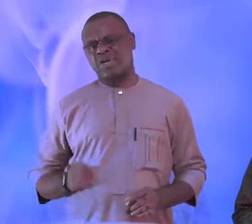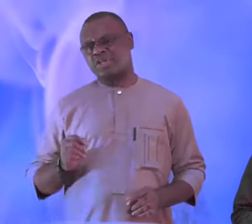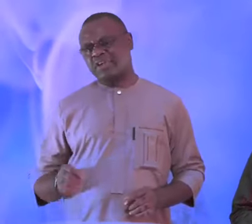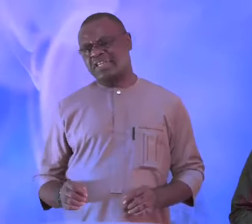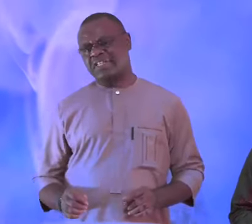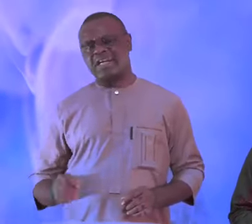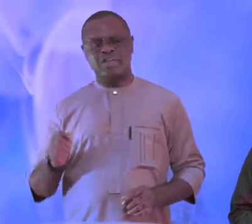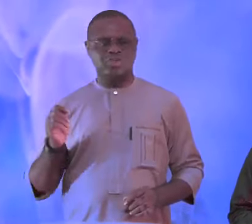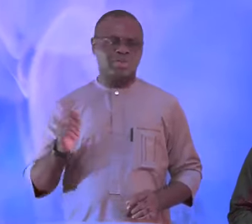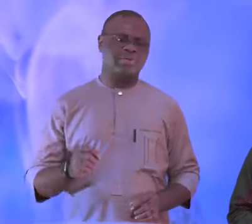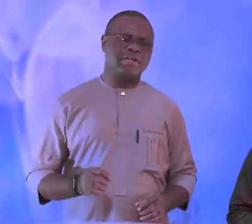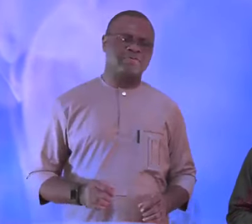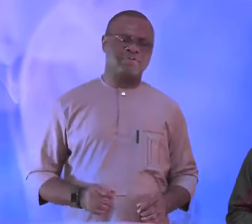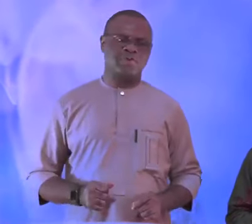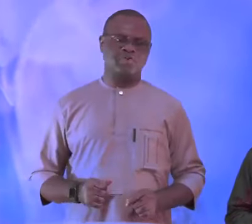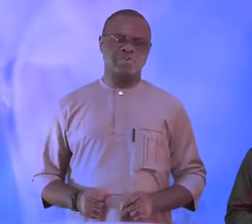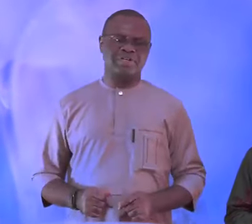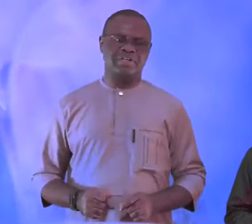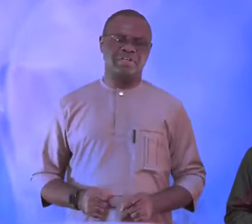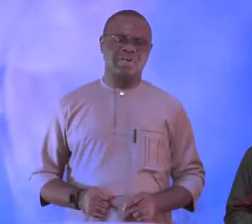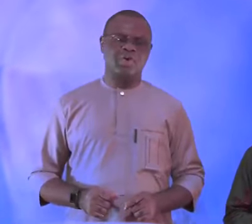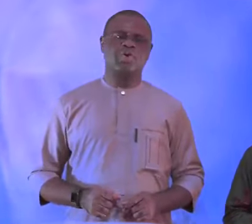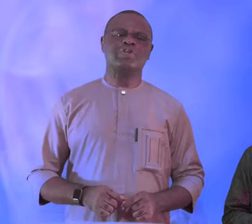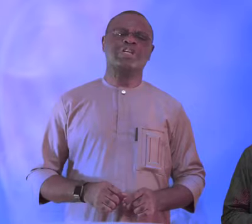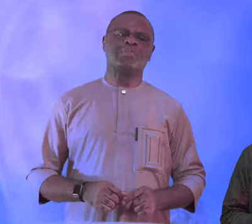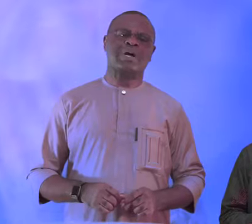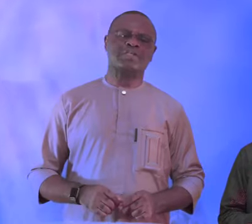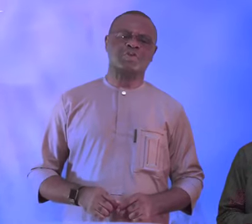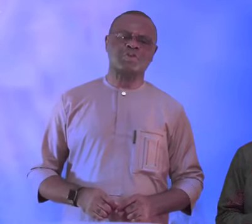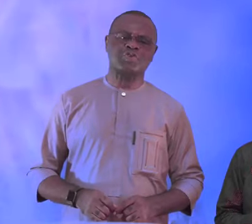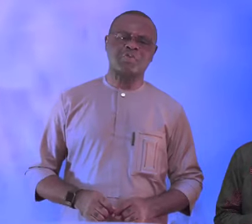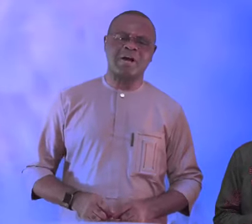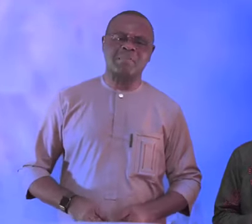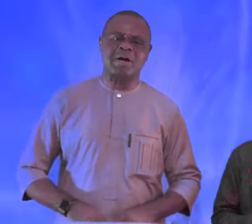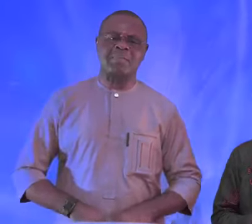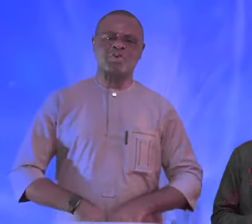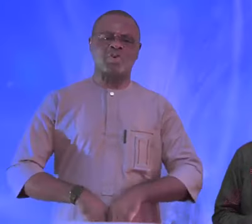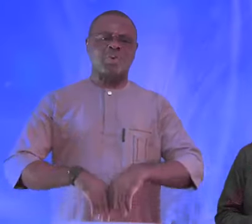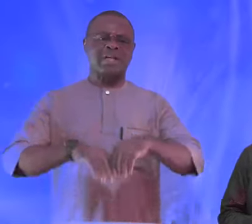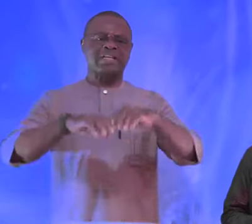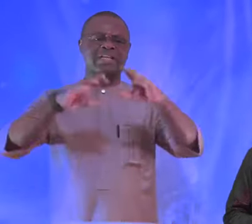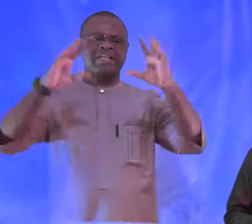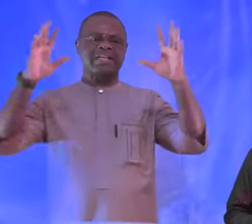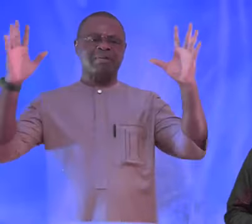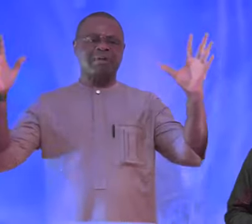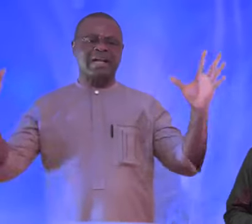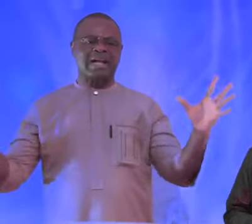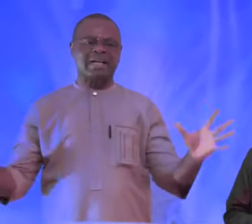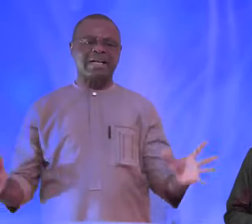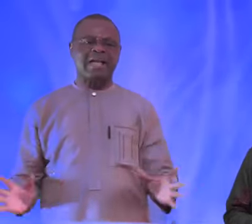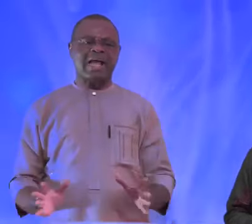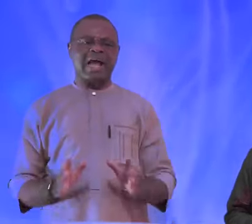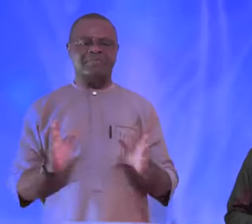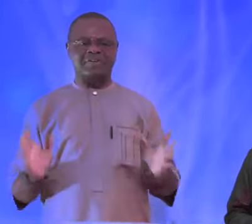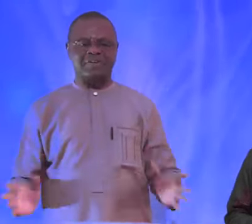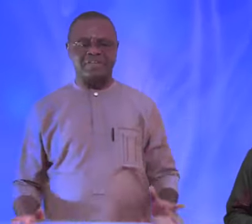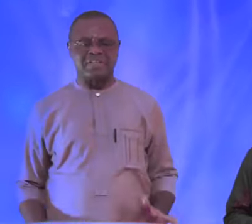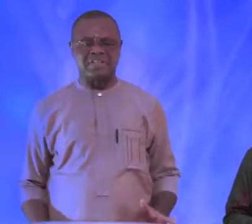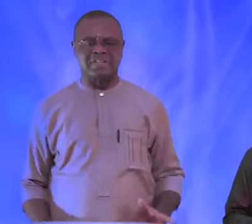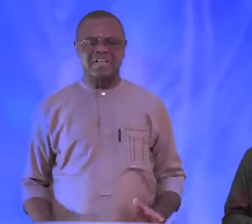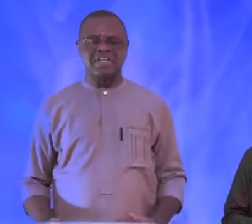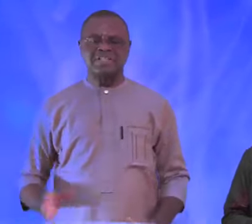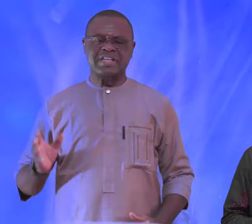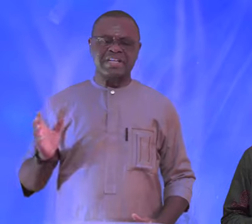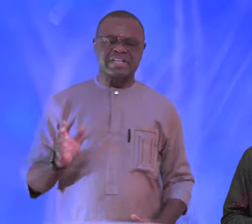atụrụ Dọkịta WF Kumuyi, onye mgbasa ozi ọma ama ama n'ụwa niile kemgbe karịrị afọ